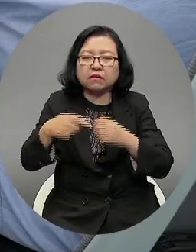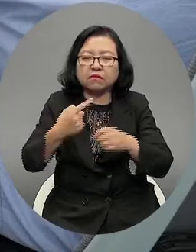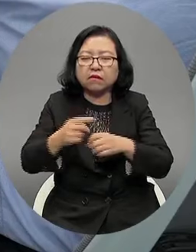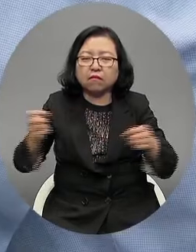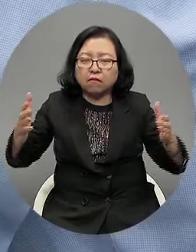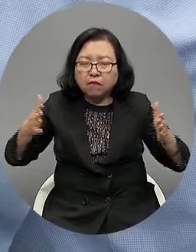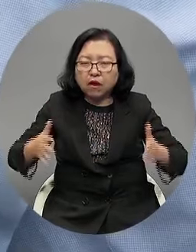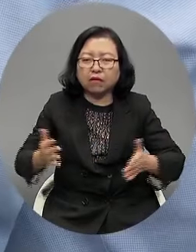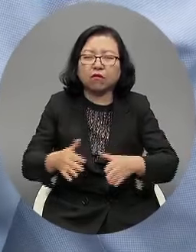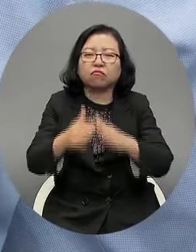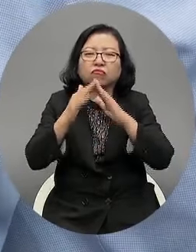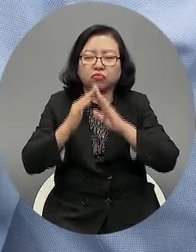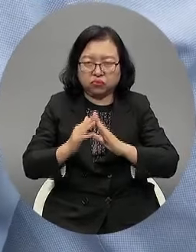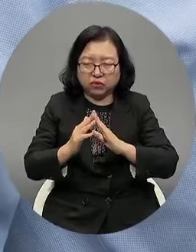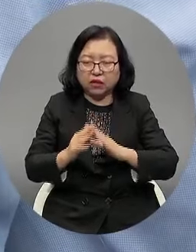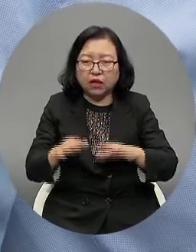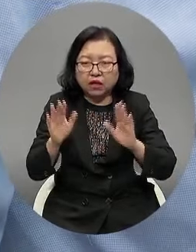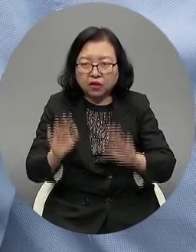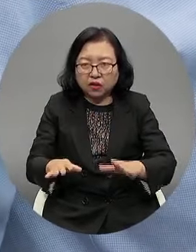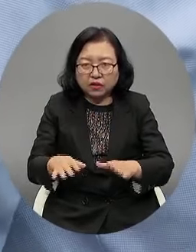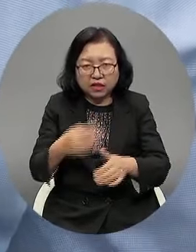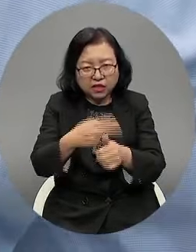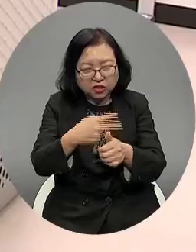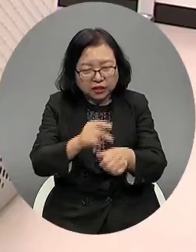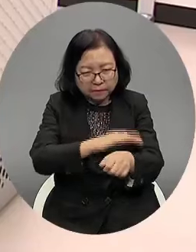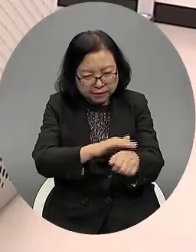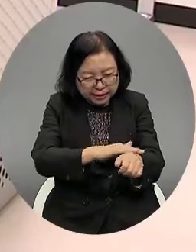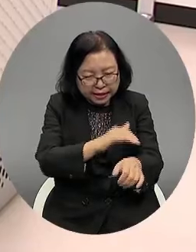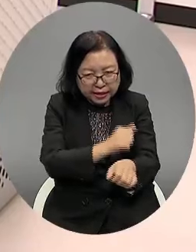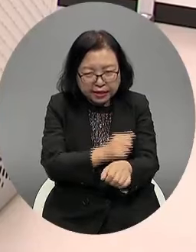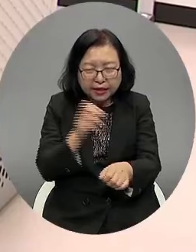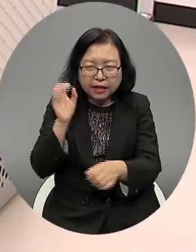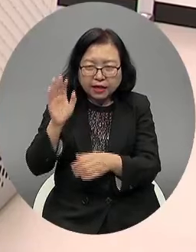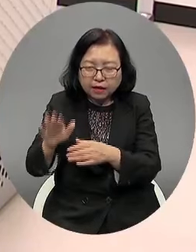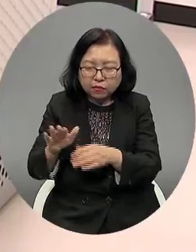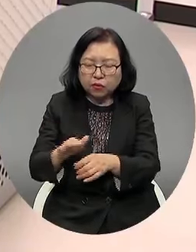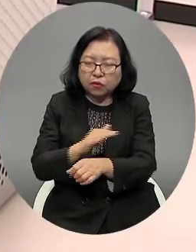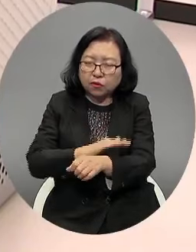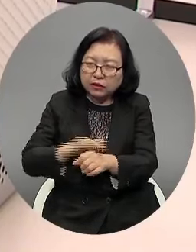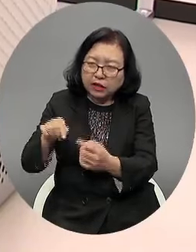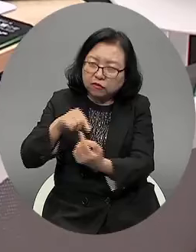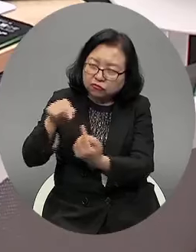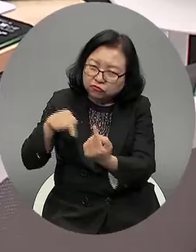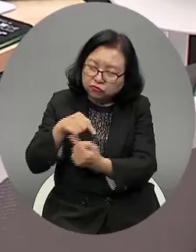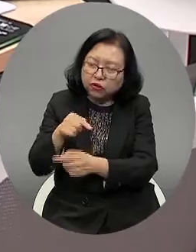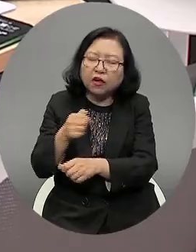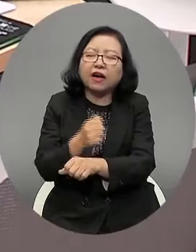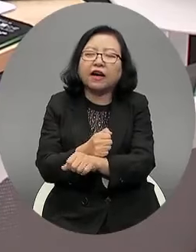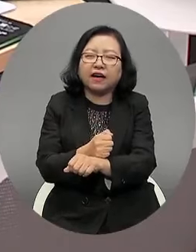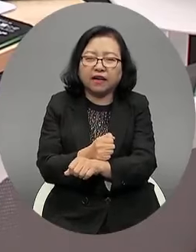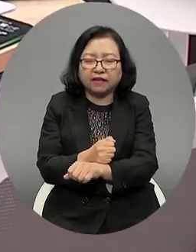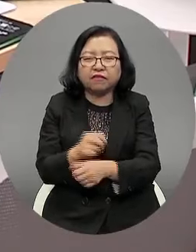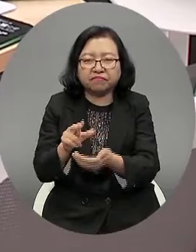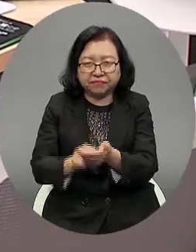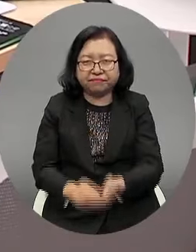보건의료원. 현행 의료진의 유지와 운영비의 원활한 확보가 과제로 남았습니다. MBC 뉴스 허지입니다.